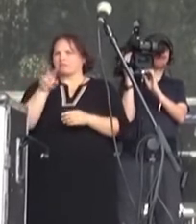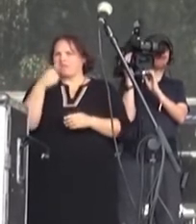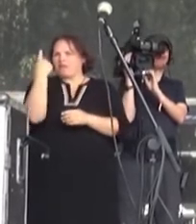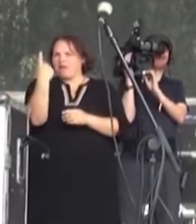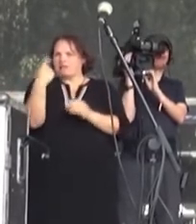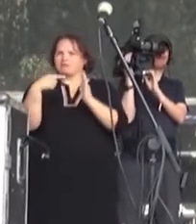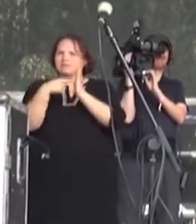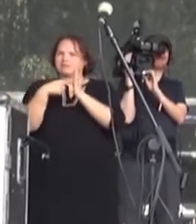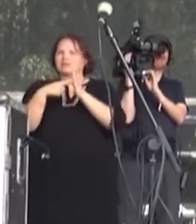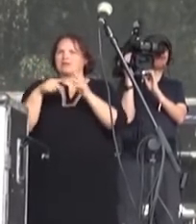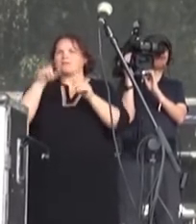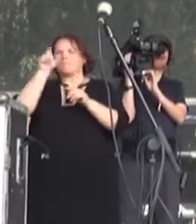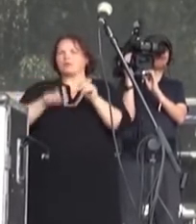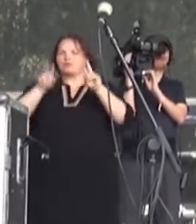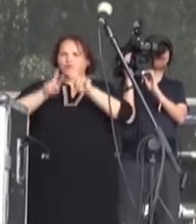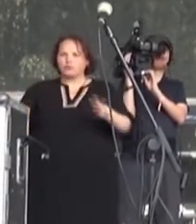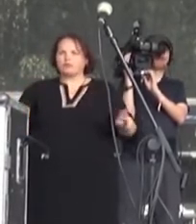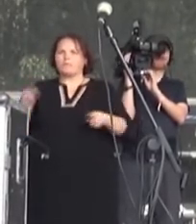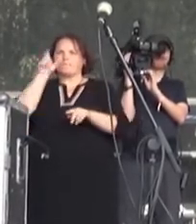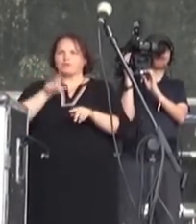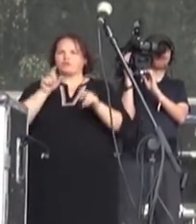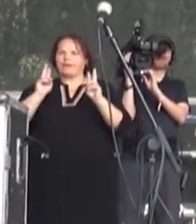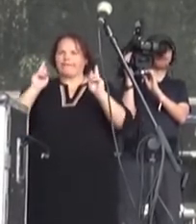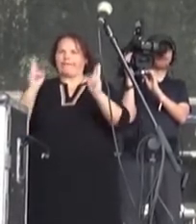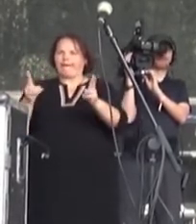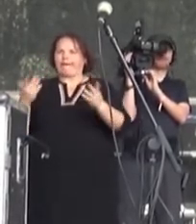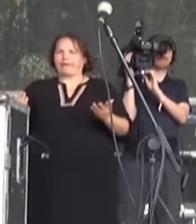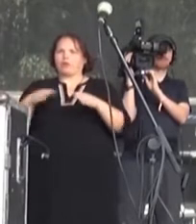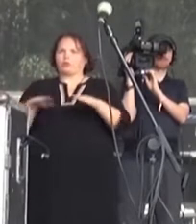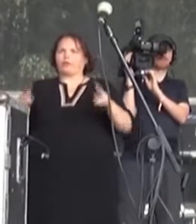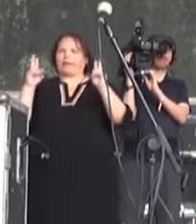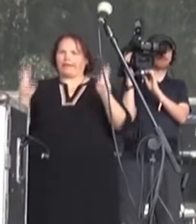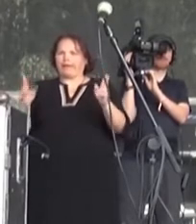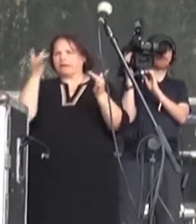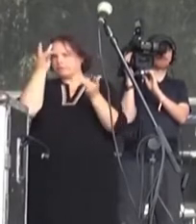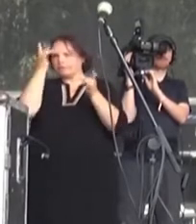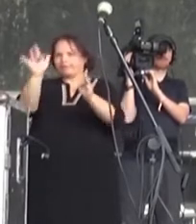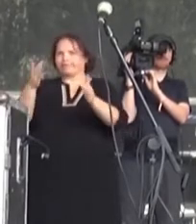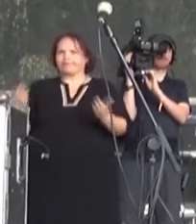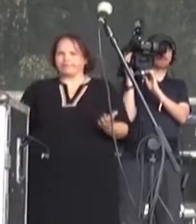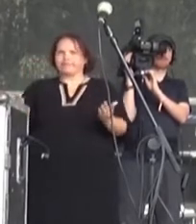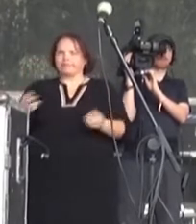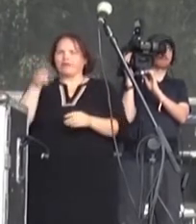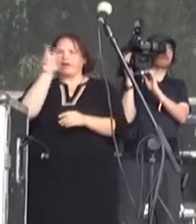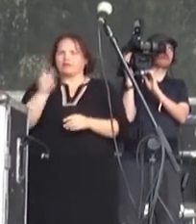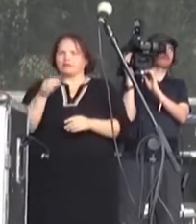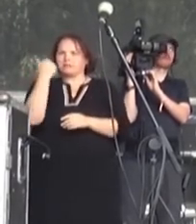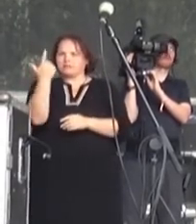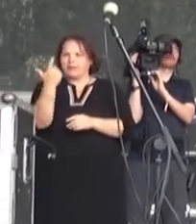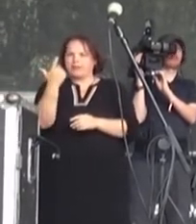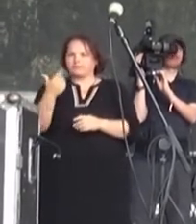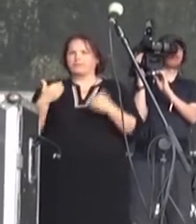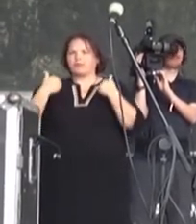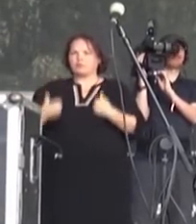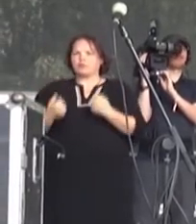Menschenwürde, Menschenrechte, Rechtsverbindlichkeit der Grundrechte. Artikel 2